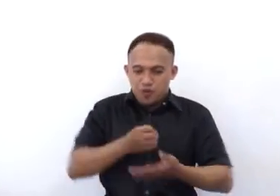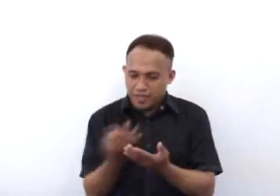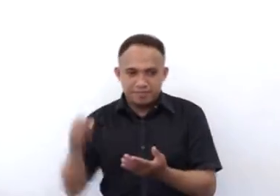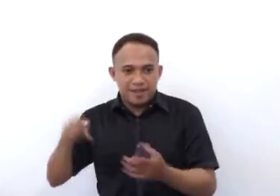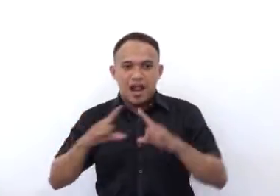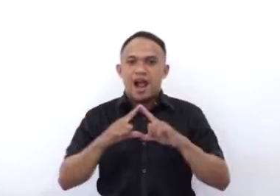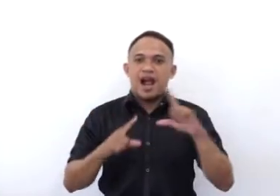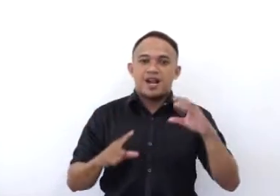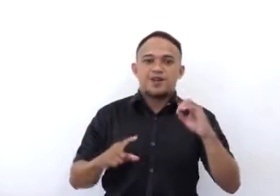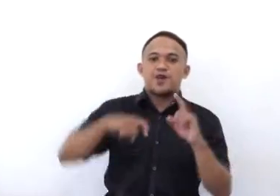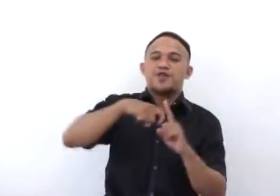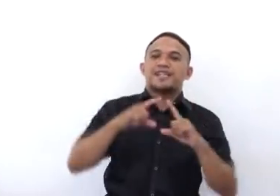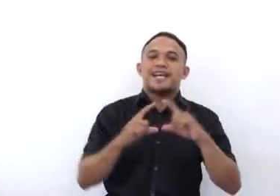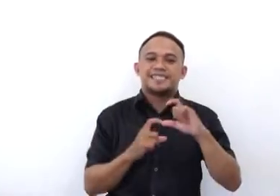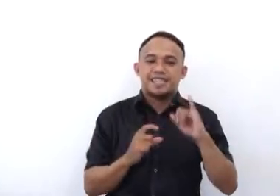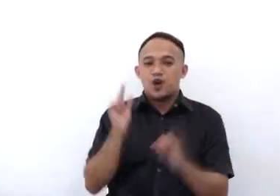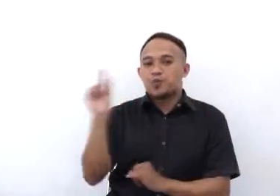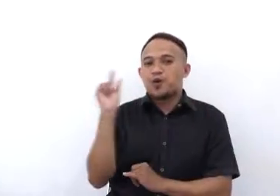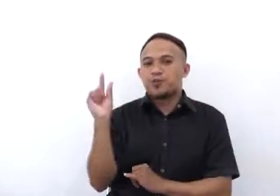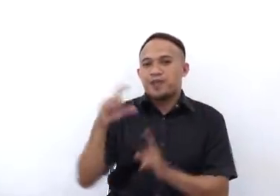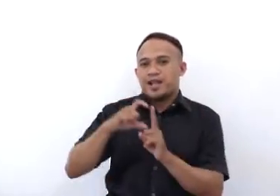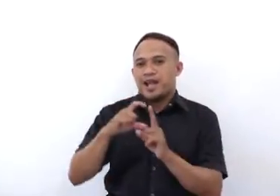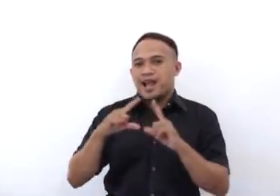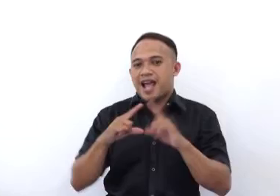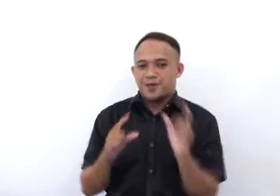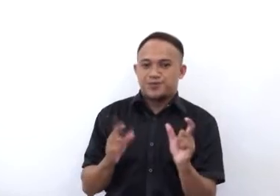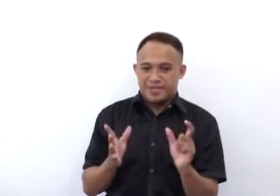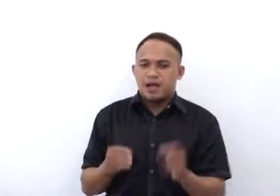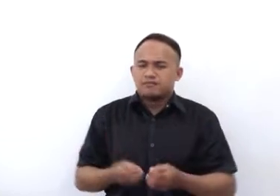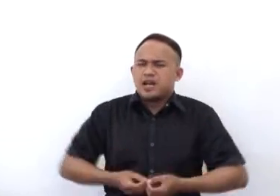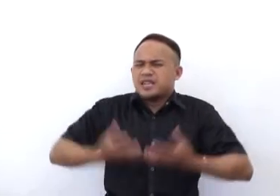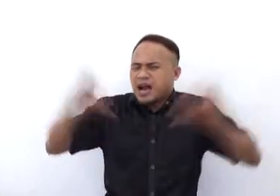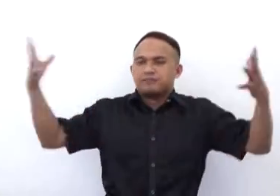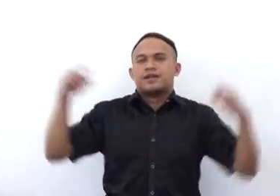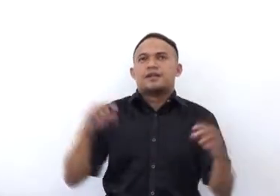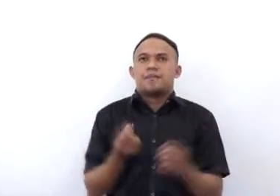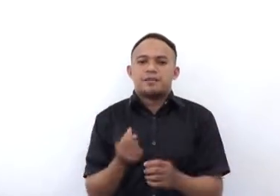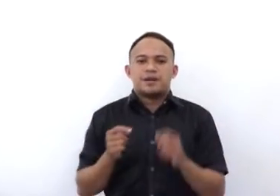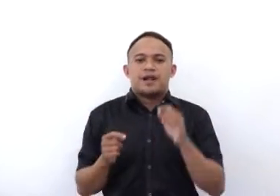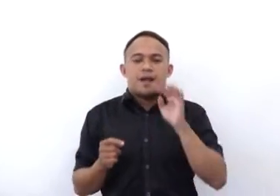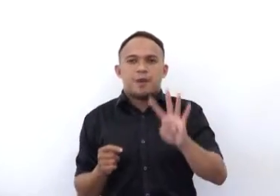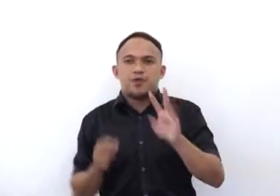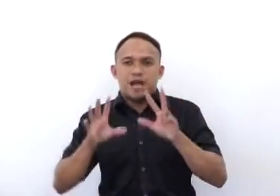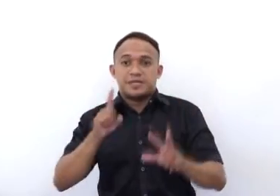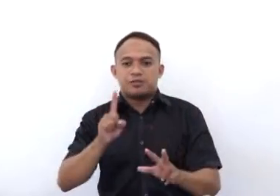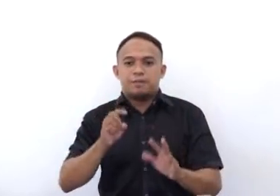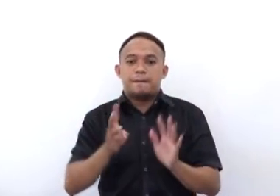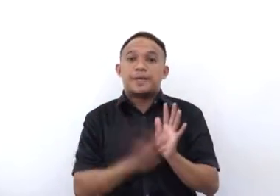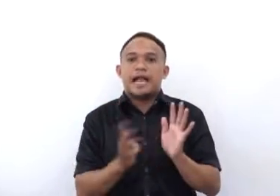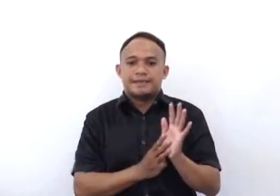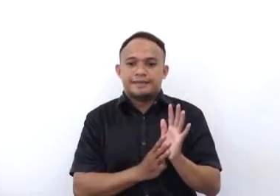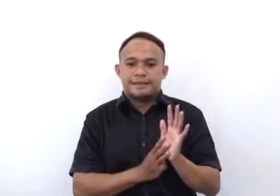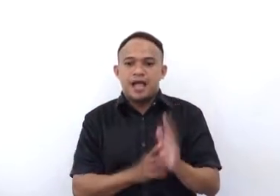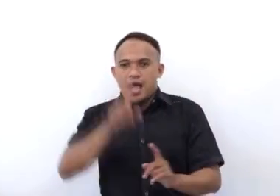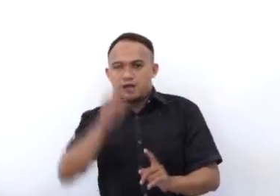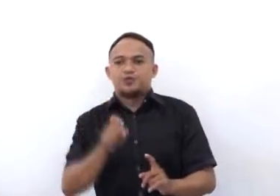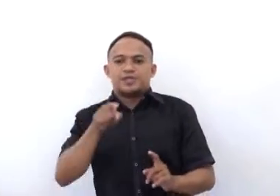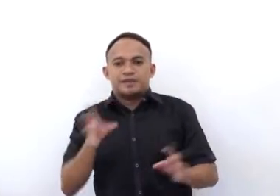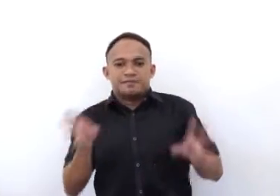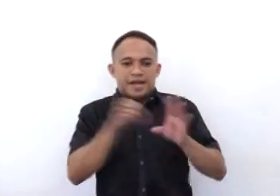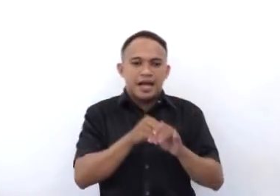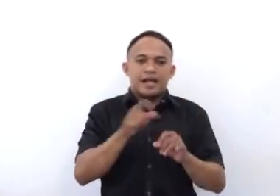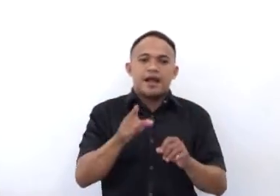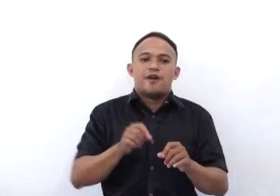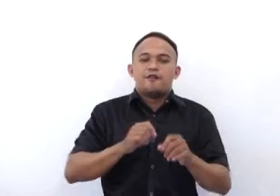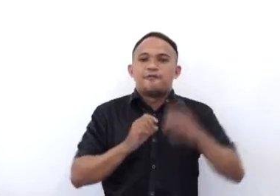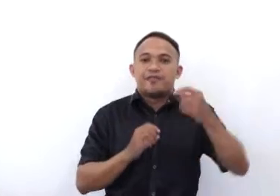Di tempat terpisah, Kepala Badan Keuangan Daniel Ibrahim menyebut pemerintah provinsi dan kabupaten kota memiliki anggaran yang cukup dari